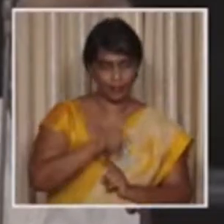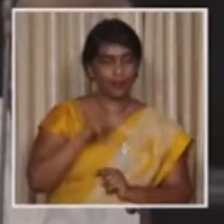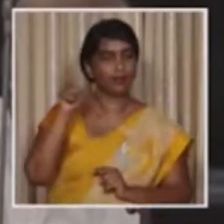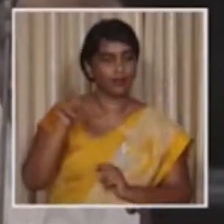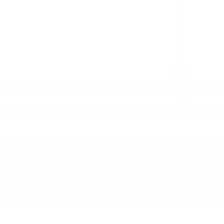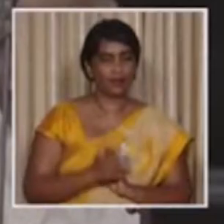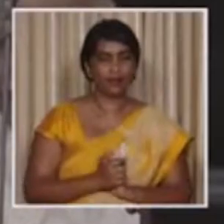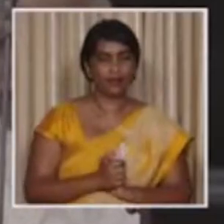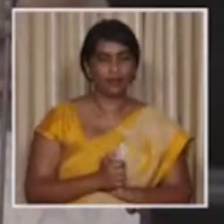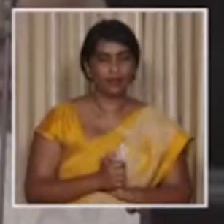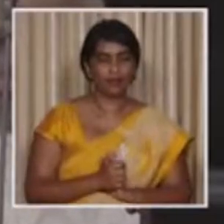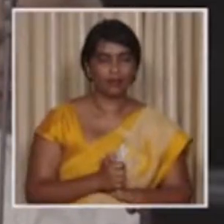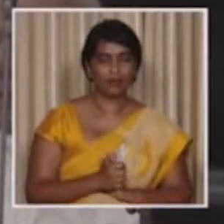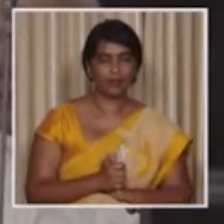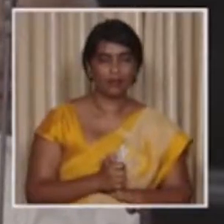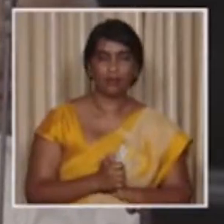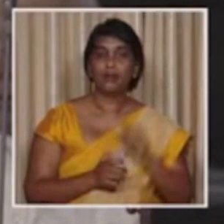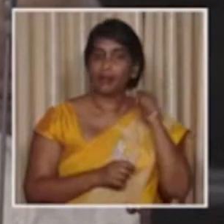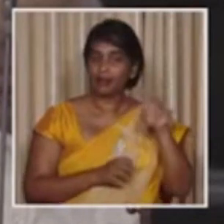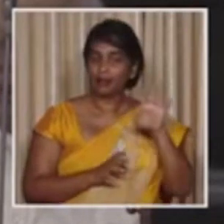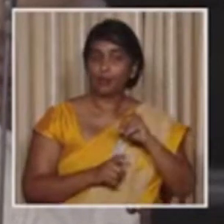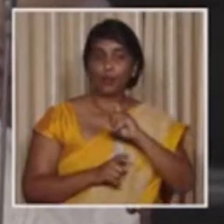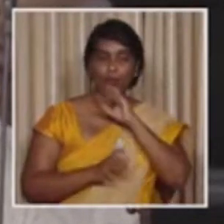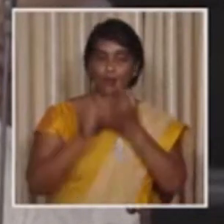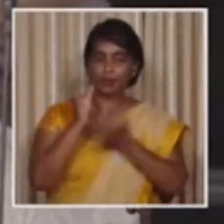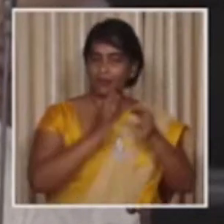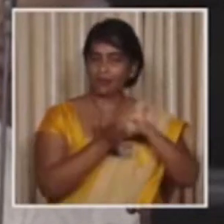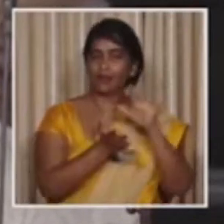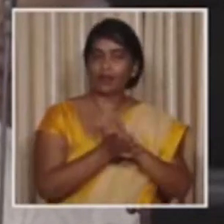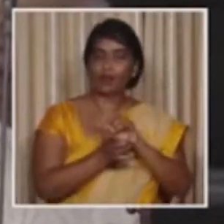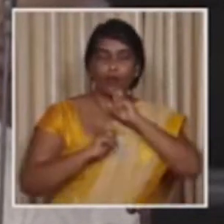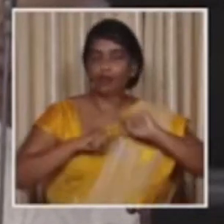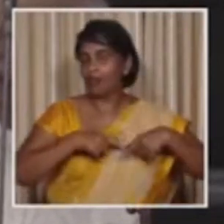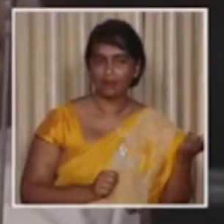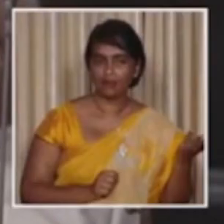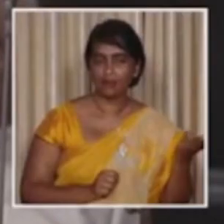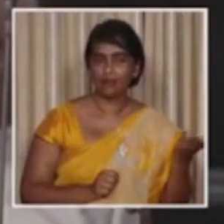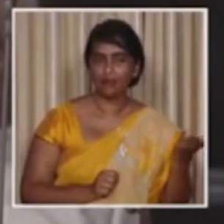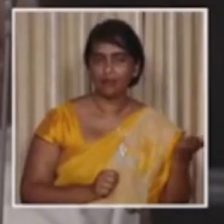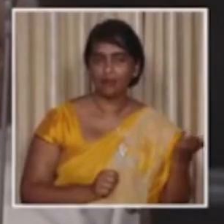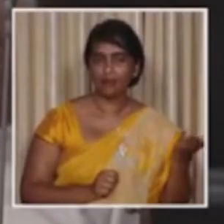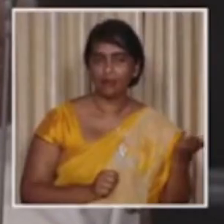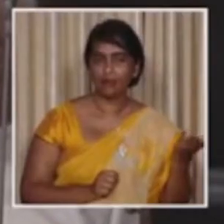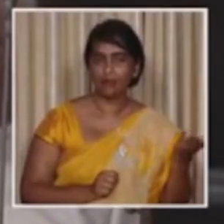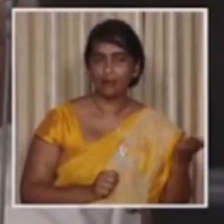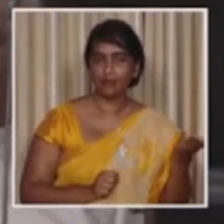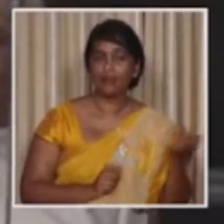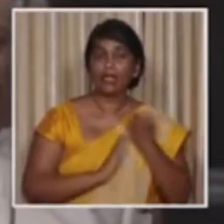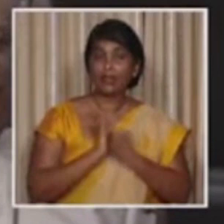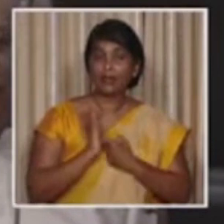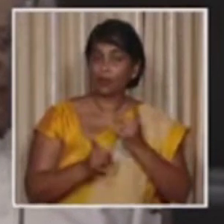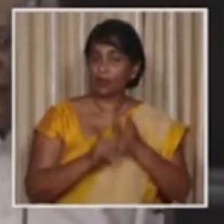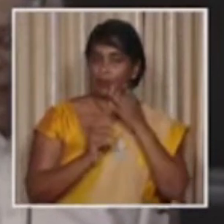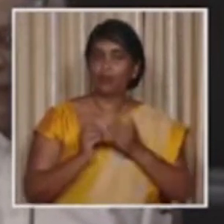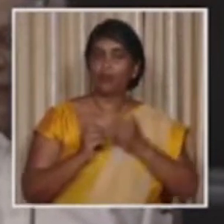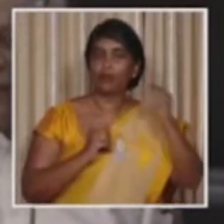ඔබතුමා කිව්වා. හරිද? අනික මෙතුමා නඩුවක් දාලා නඩුව කොහොමද ගෙනියන්නේ කියලා දන්නේ නැහනේ. මැන්ඩමස් ආඥාවකට දාලා